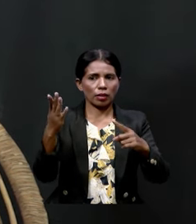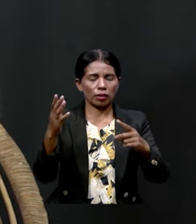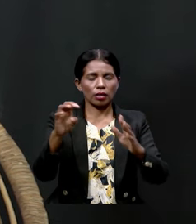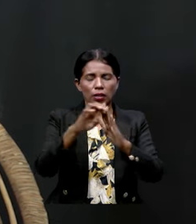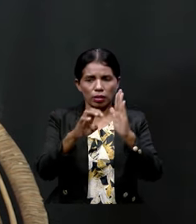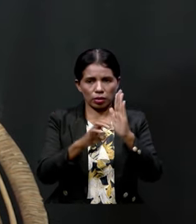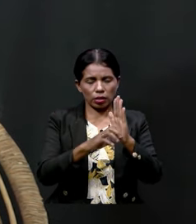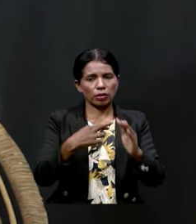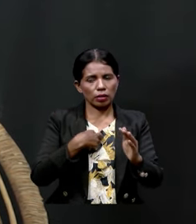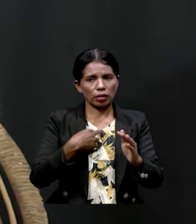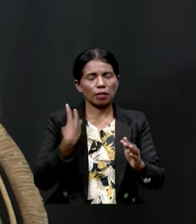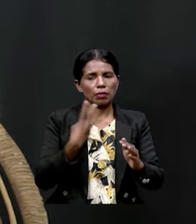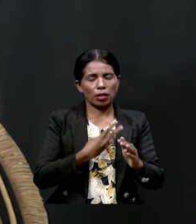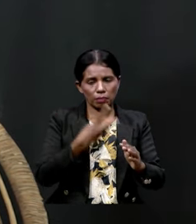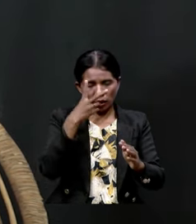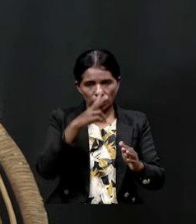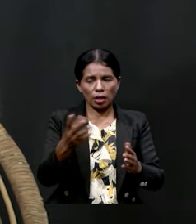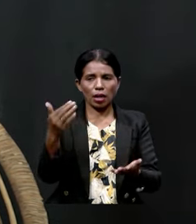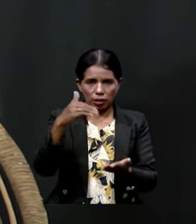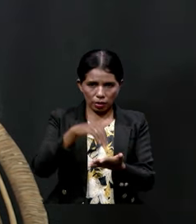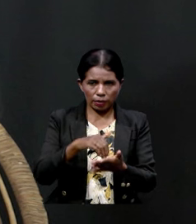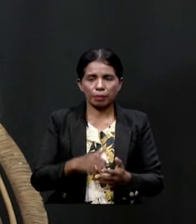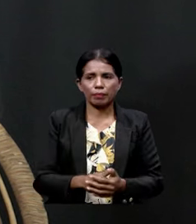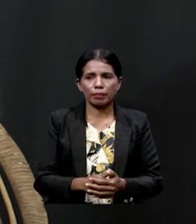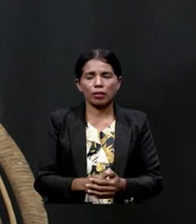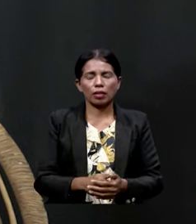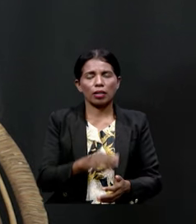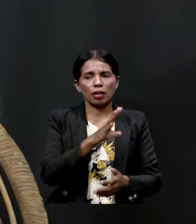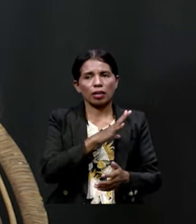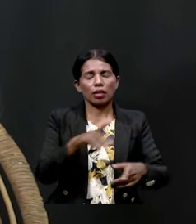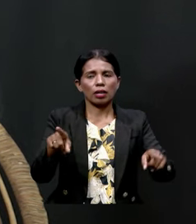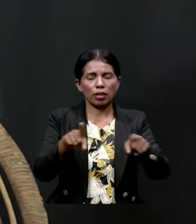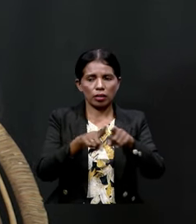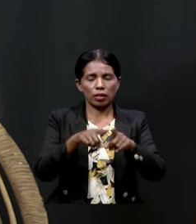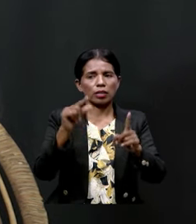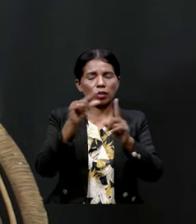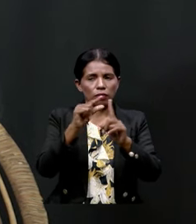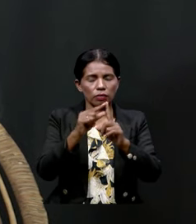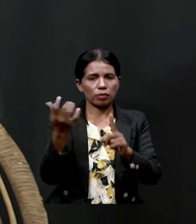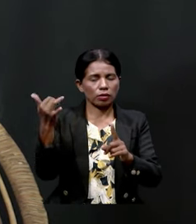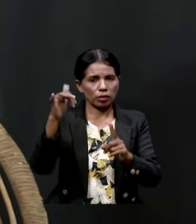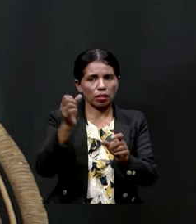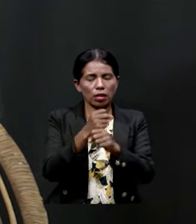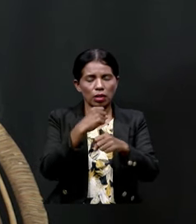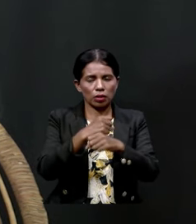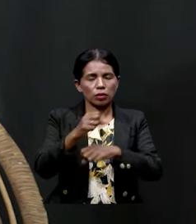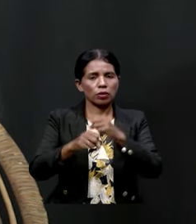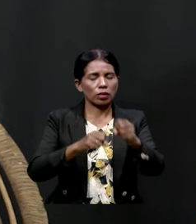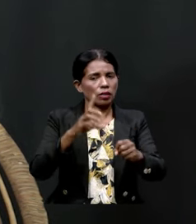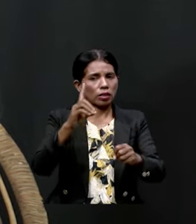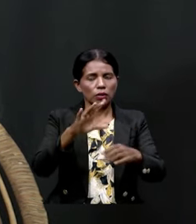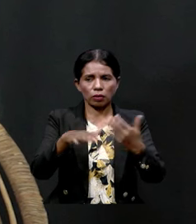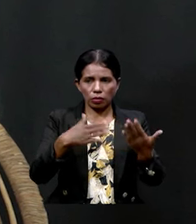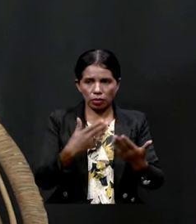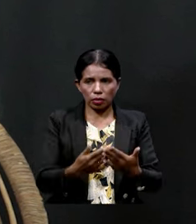estadurasi. Neme ba abi considera magna dalida tang, espera kata kahne sang linguazen sira ka o lansa husi sociedade toma la sociedade